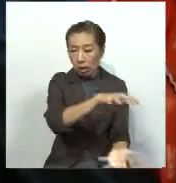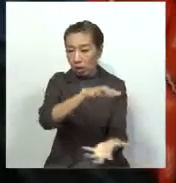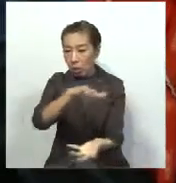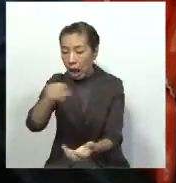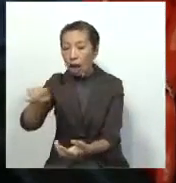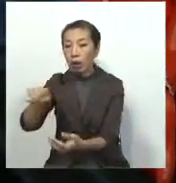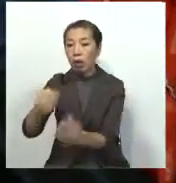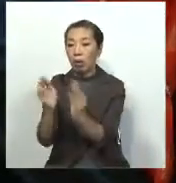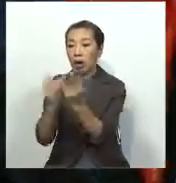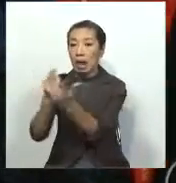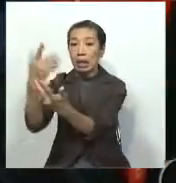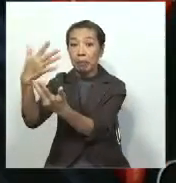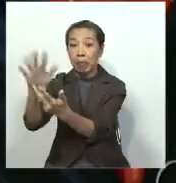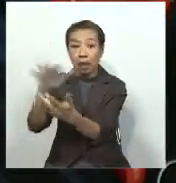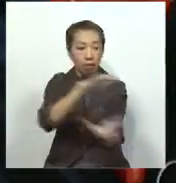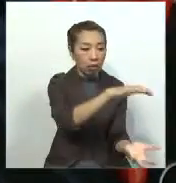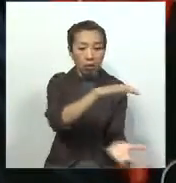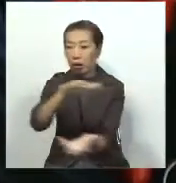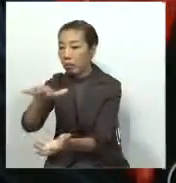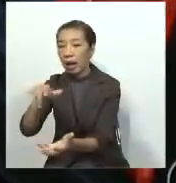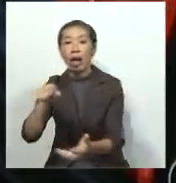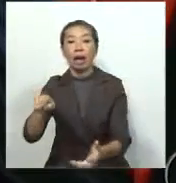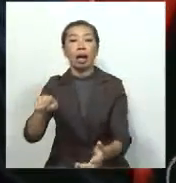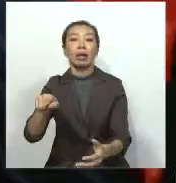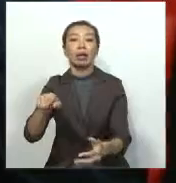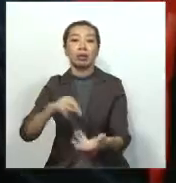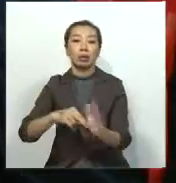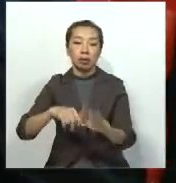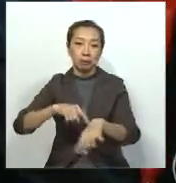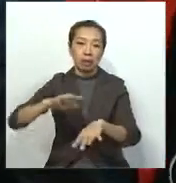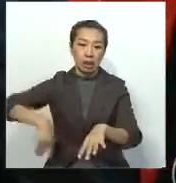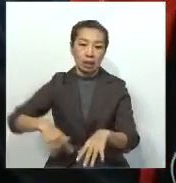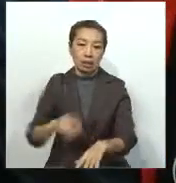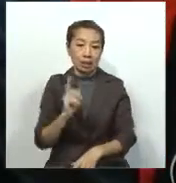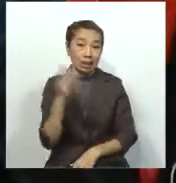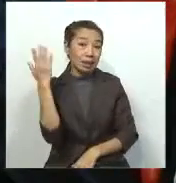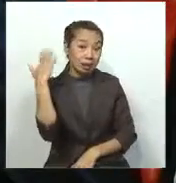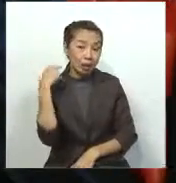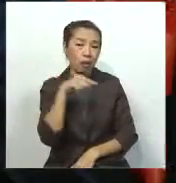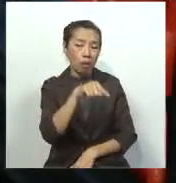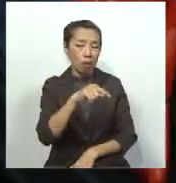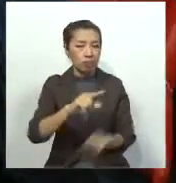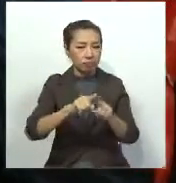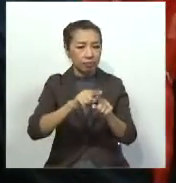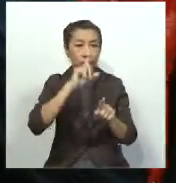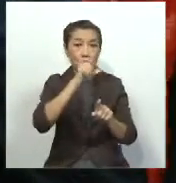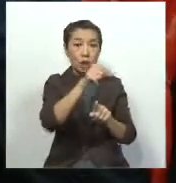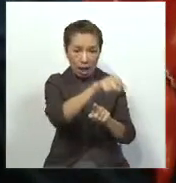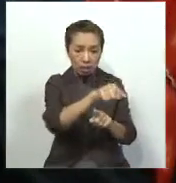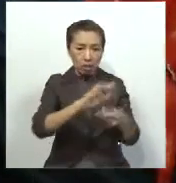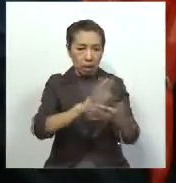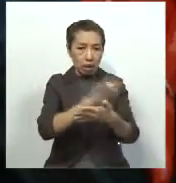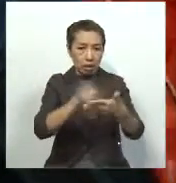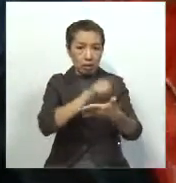รณีเวลลิงตันเนี่ยบัตรมันยังไปไม่ถึงนะครับมันอยู่ตรงนี้แถวนี้นะฮะมันก็เลยไม่เข้าข่ายว่า